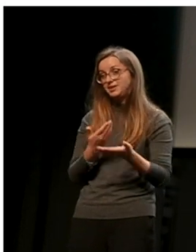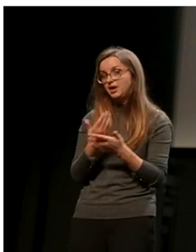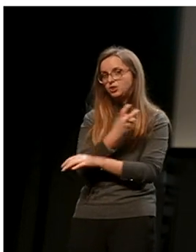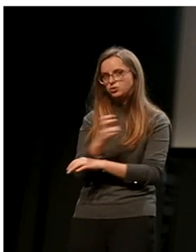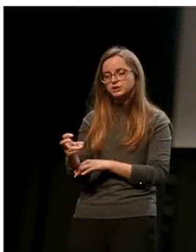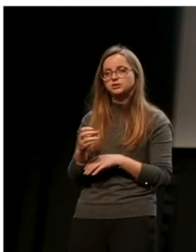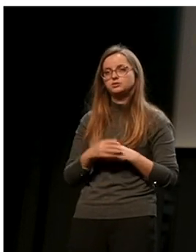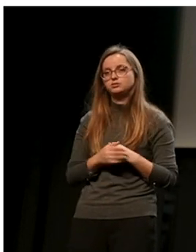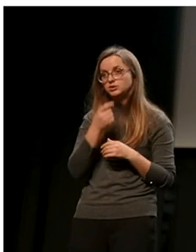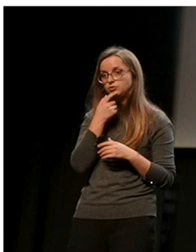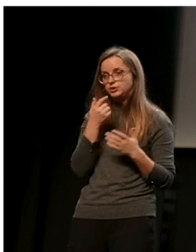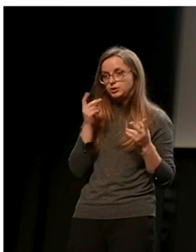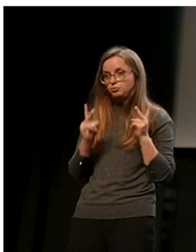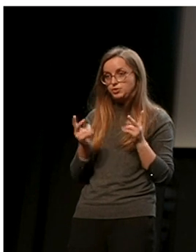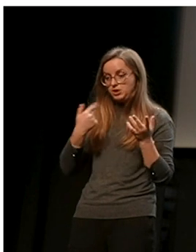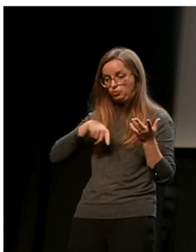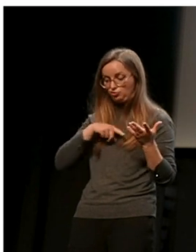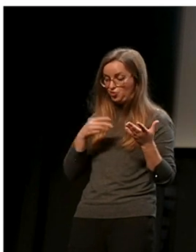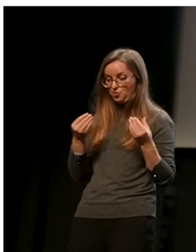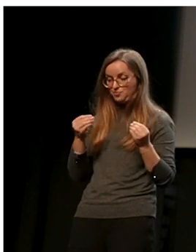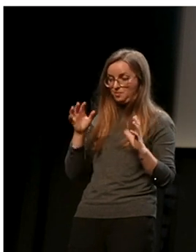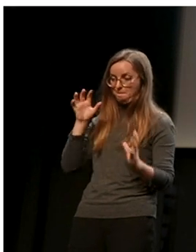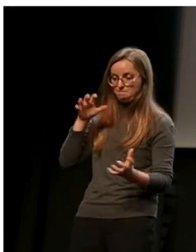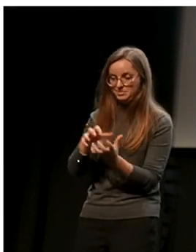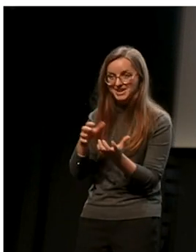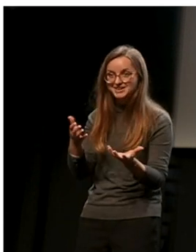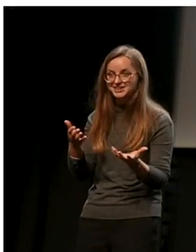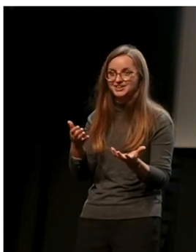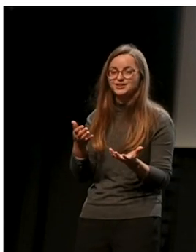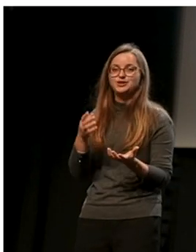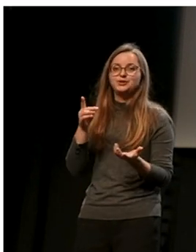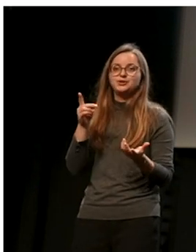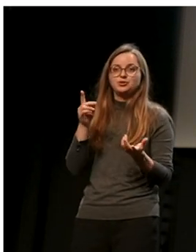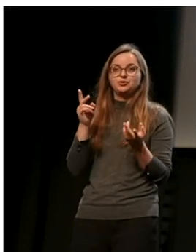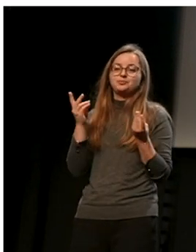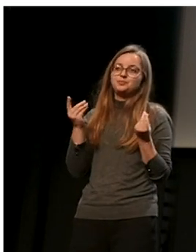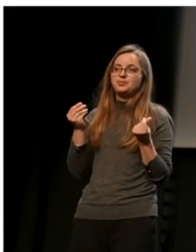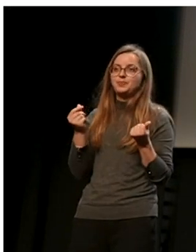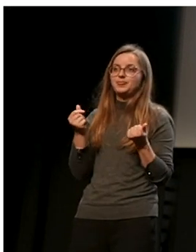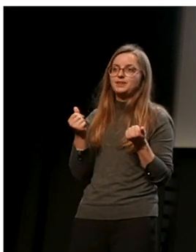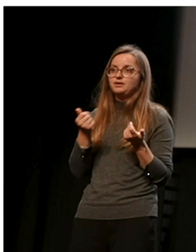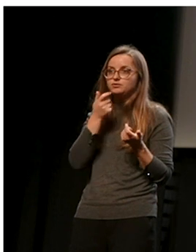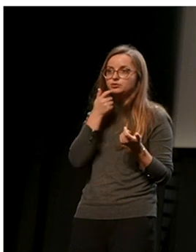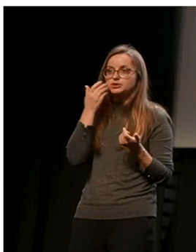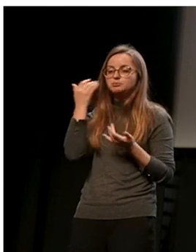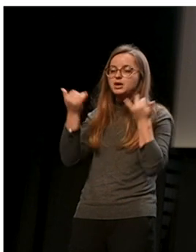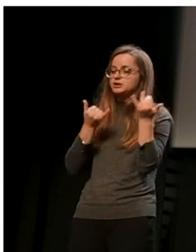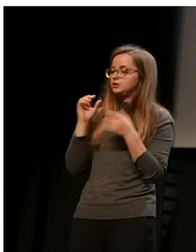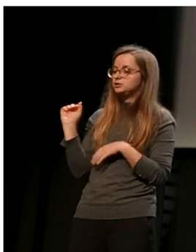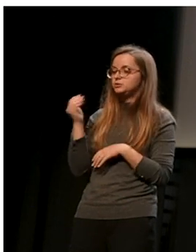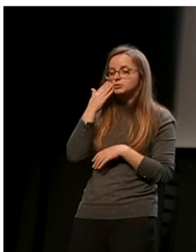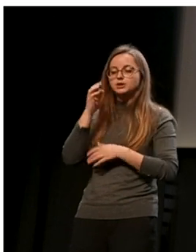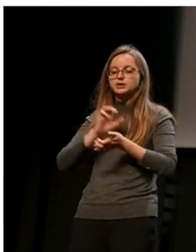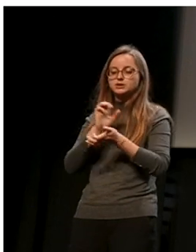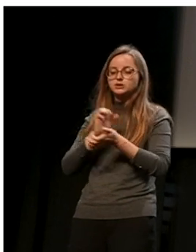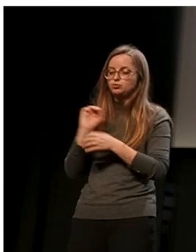tirer soi-même une balle dans la... On parle déjà un peu de la partie édition, mais justement, c'est pas aussi en fait se tirer une balle dans le pied à long